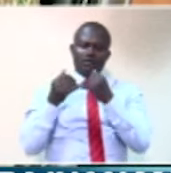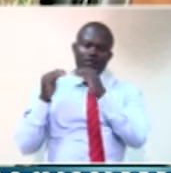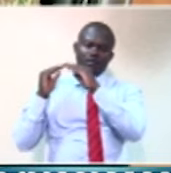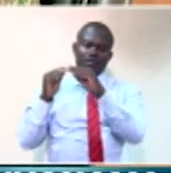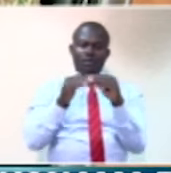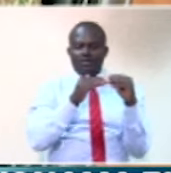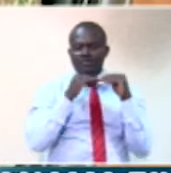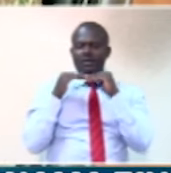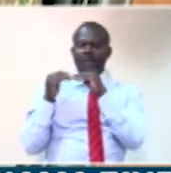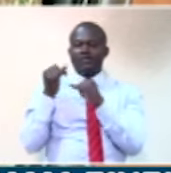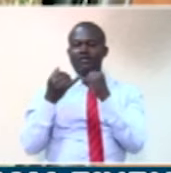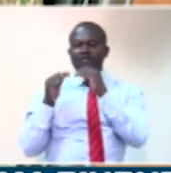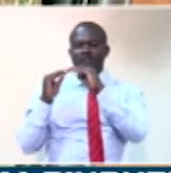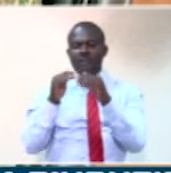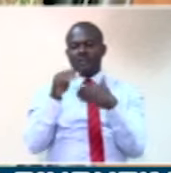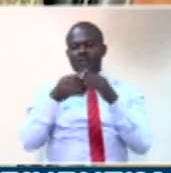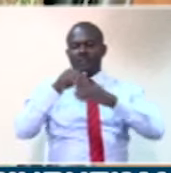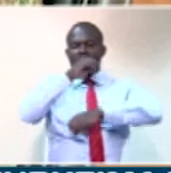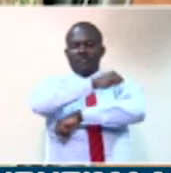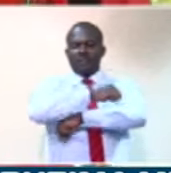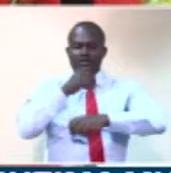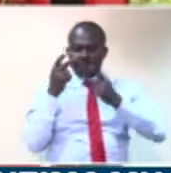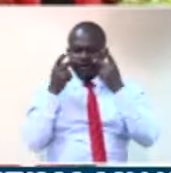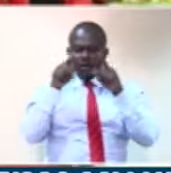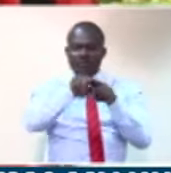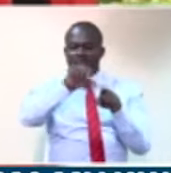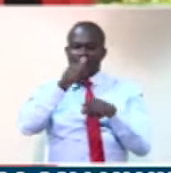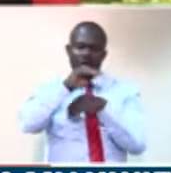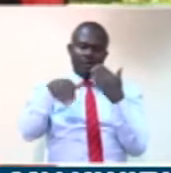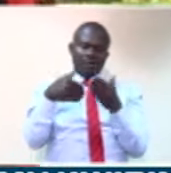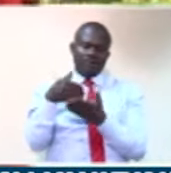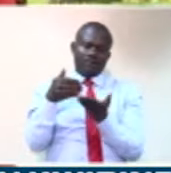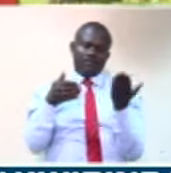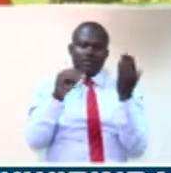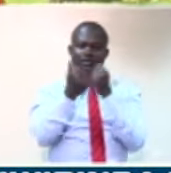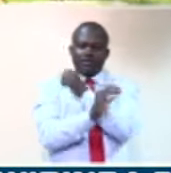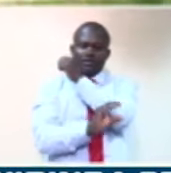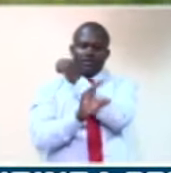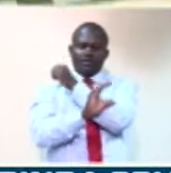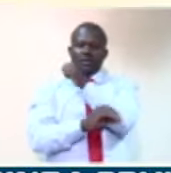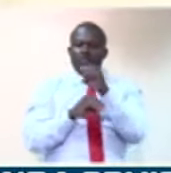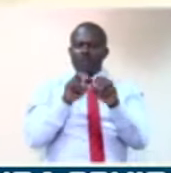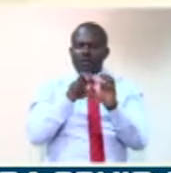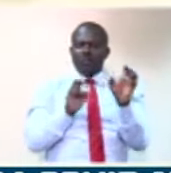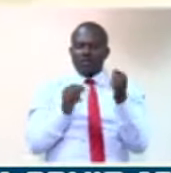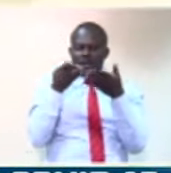ku ruhando mpuzamahanga. Iri shuri rifatwa nk'irindi ryo ariryo ryose ryo mu kindi gihugu. Uvuye